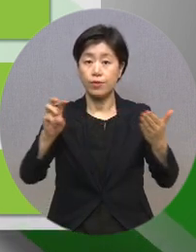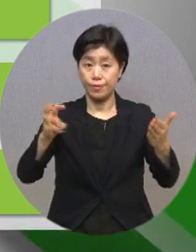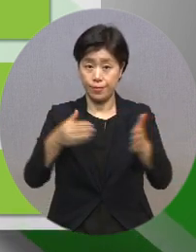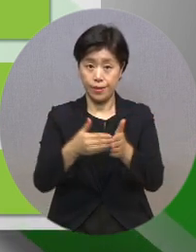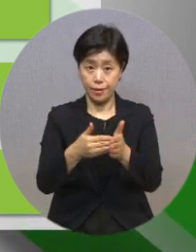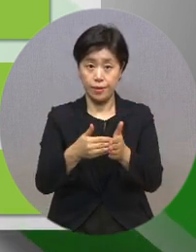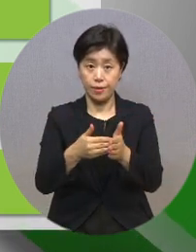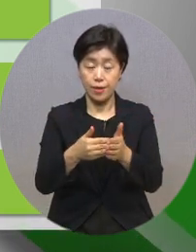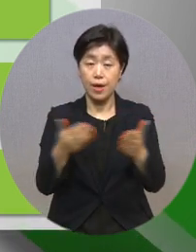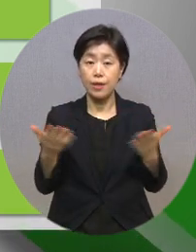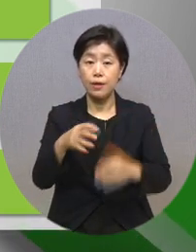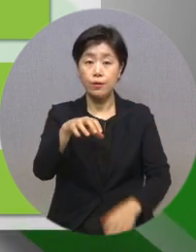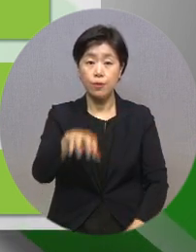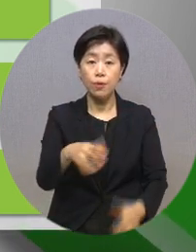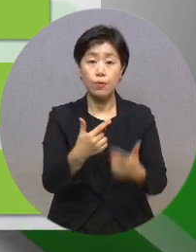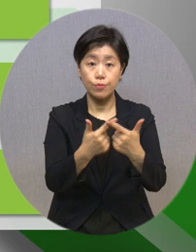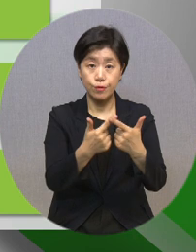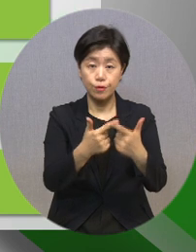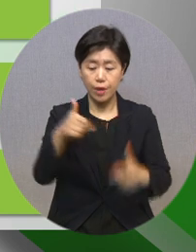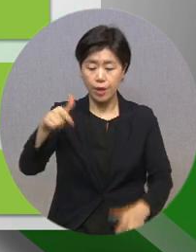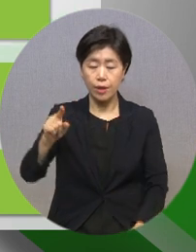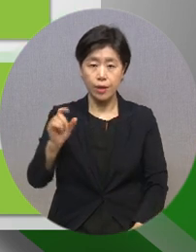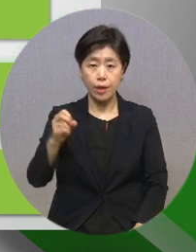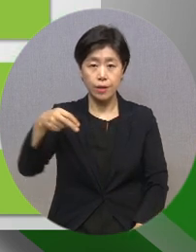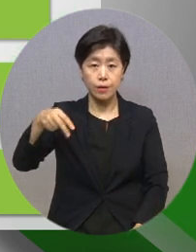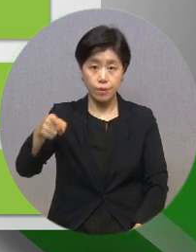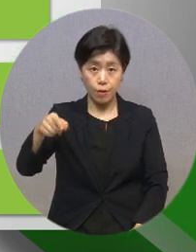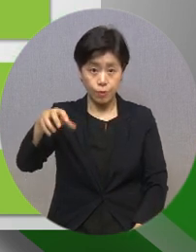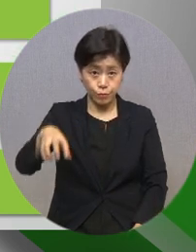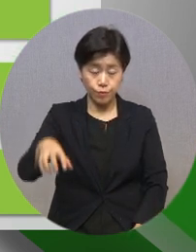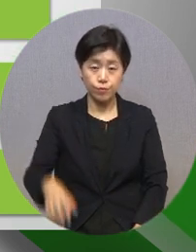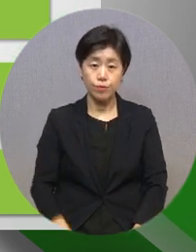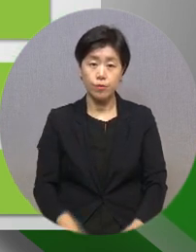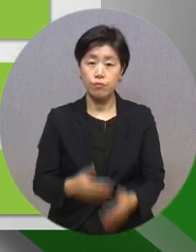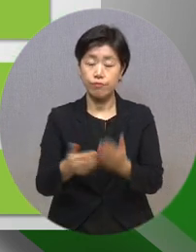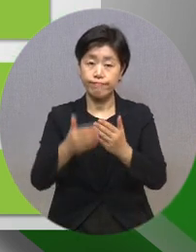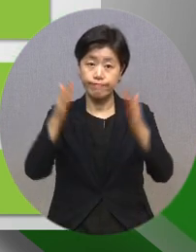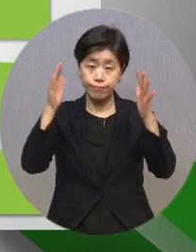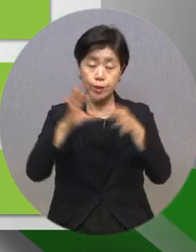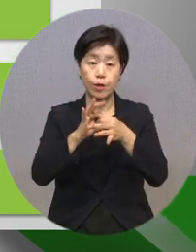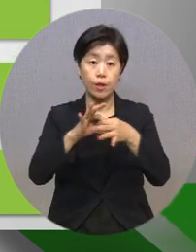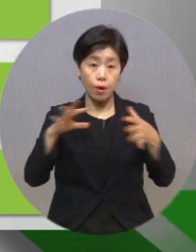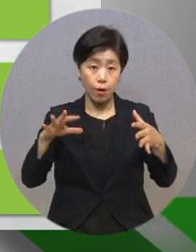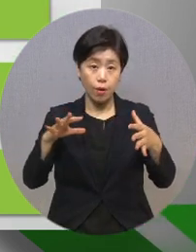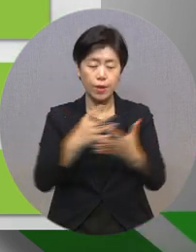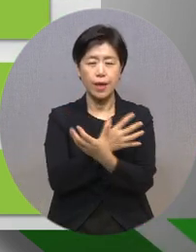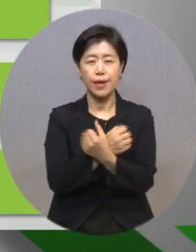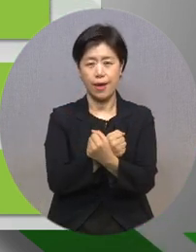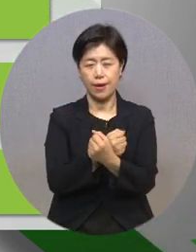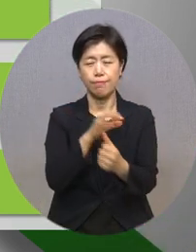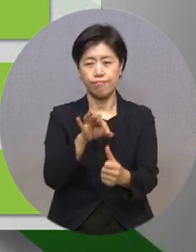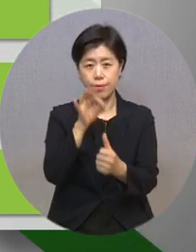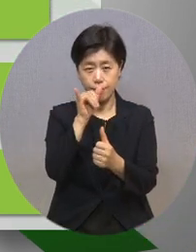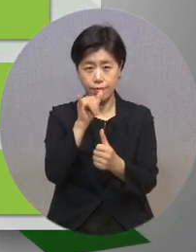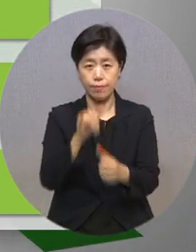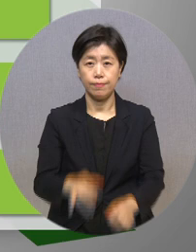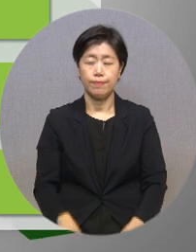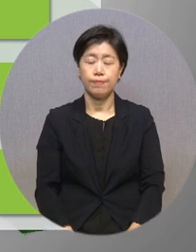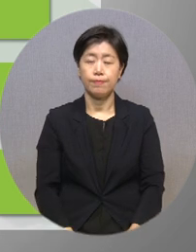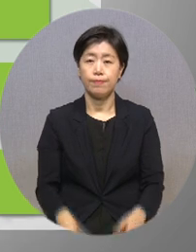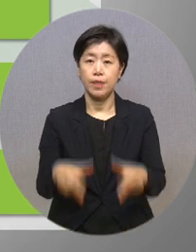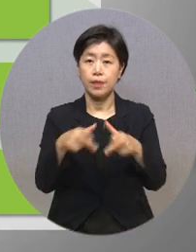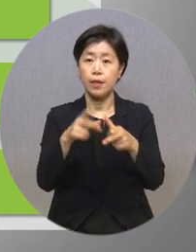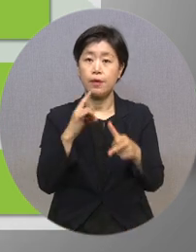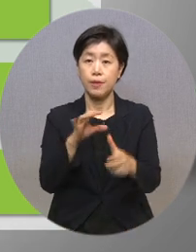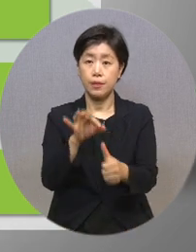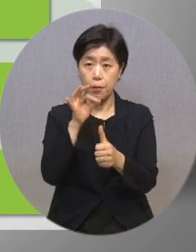30일까지며 근무지는 부산시 강서구입니다. 경력과 학력은 무관하며 계약직을 모집합니다.